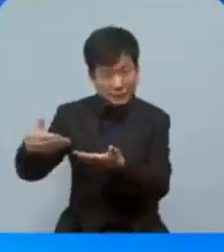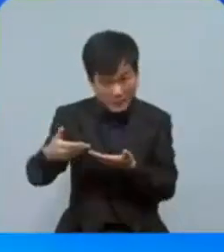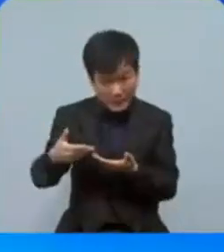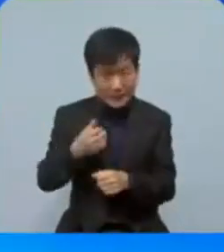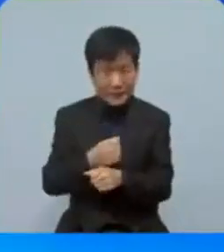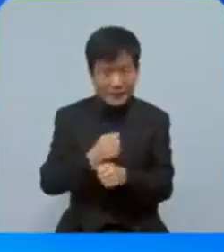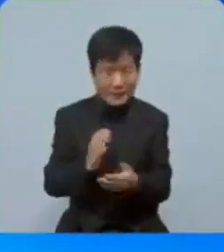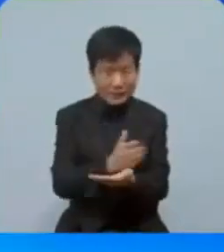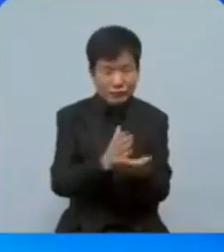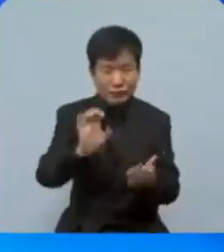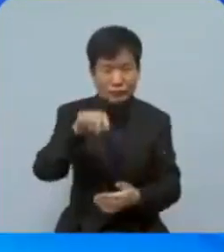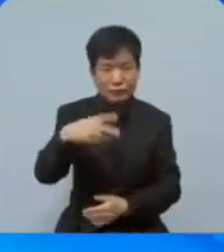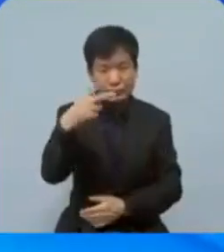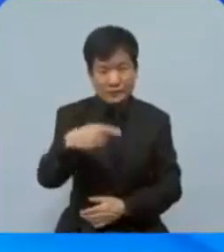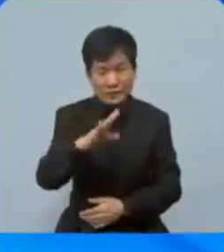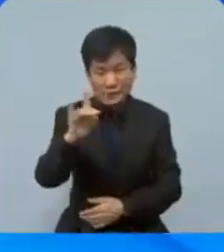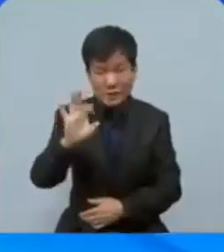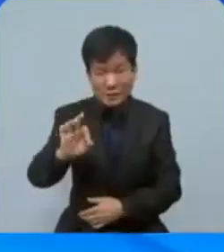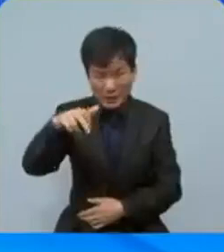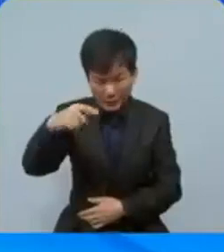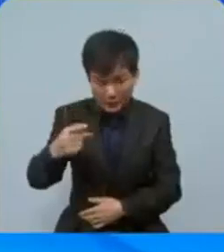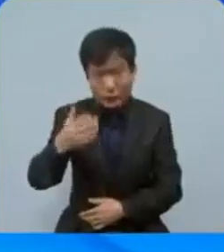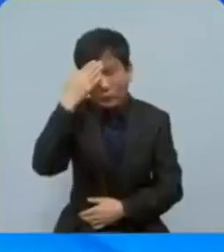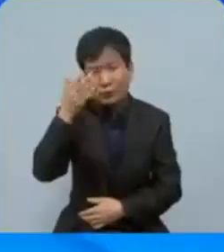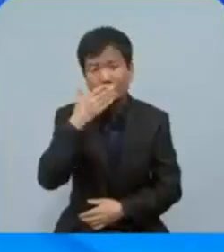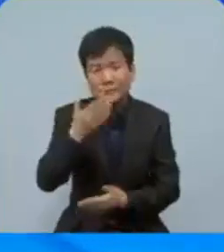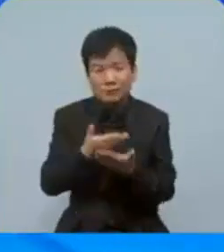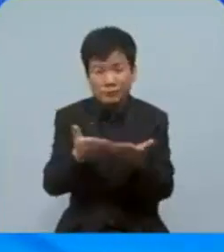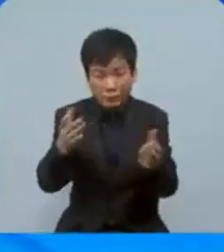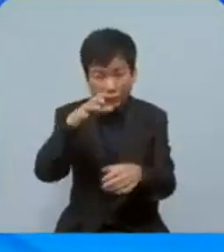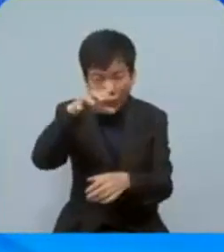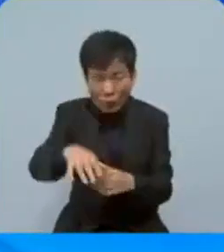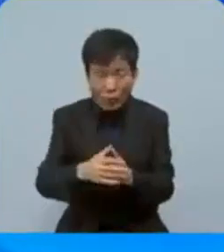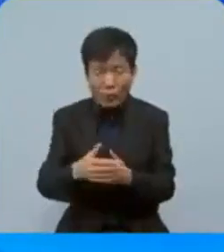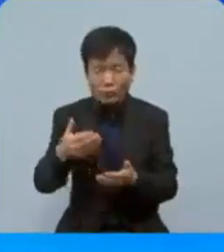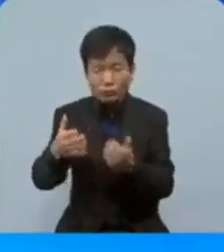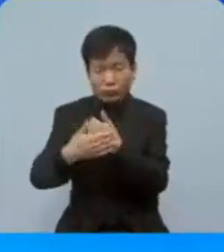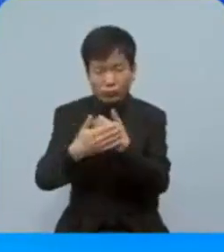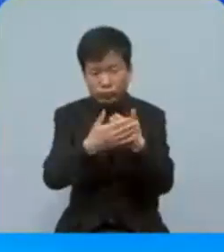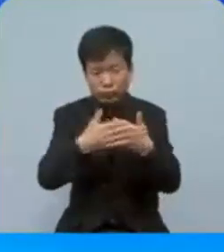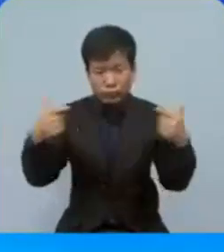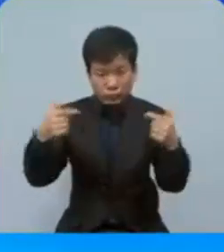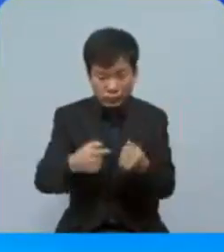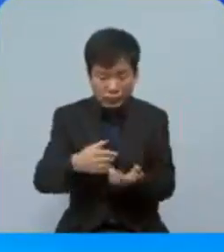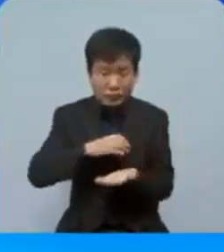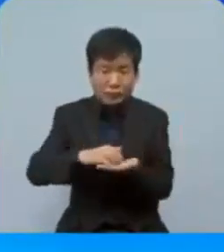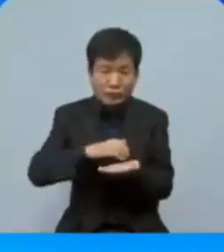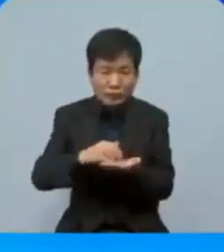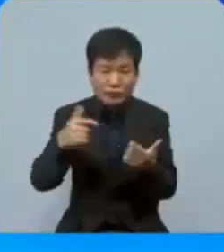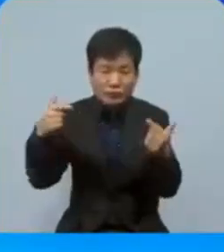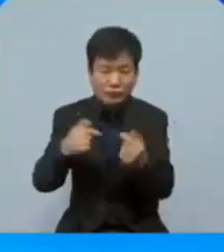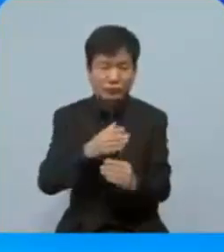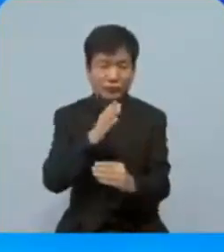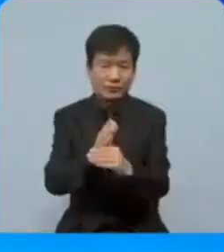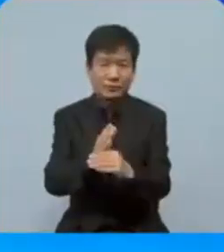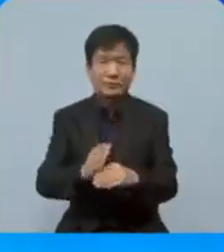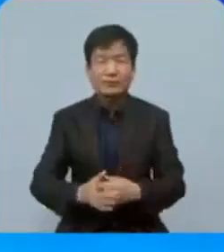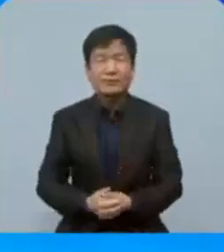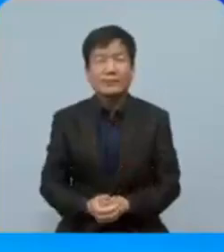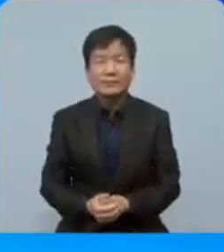나누는 푸드뱅크나 무료 급식소들은 도움의 손길이 뜸해지면서 배식 횟수까지 줄이고 있습니다. 보도에 진희정